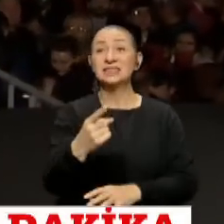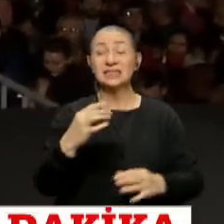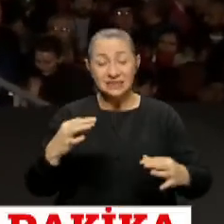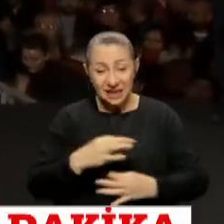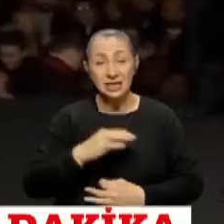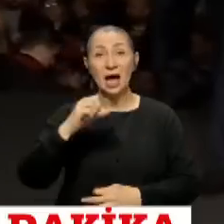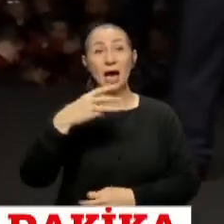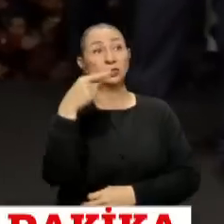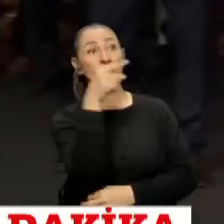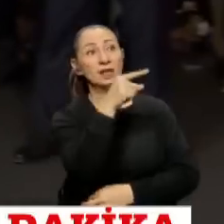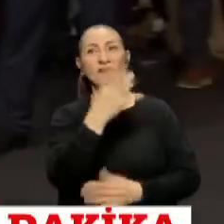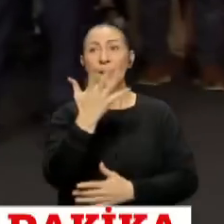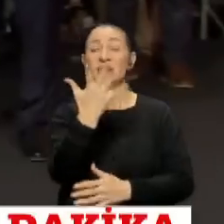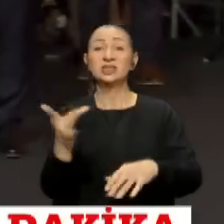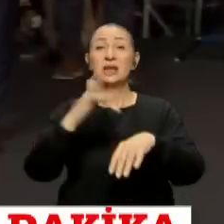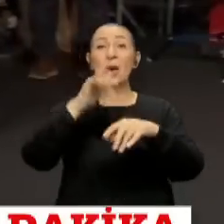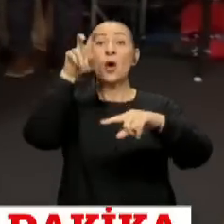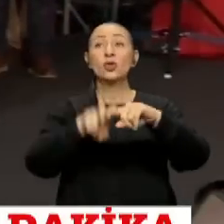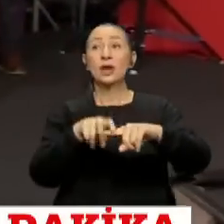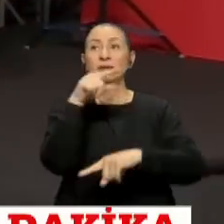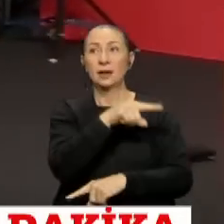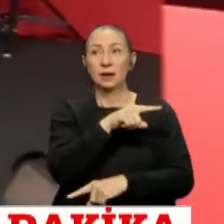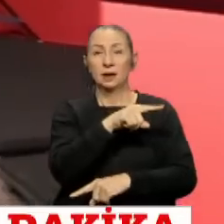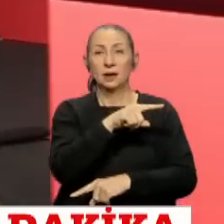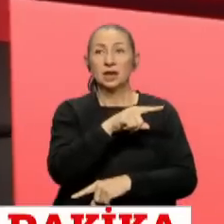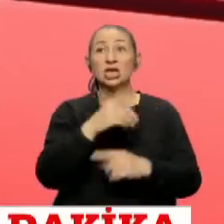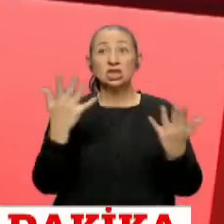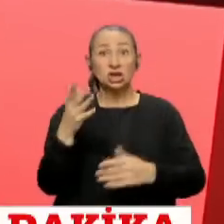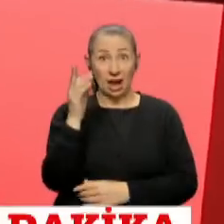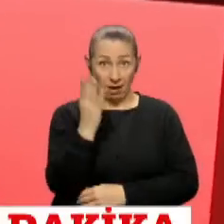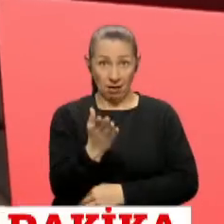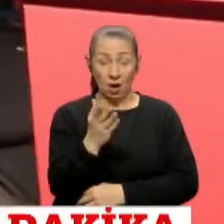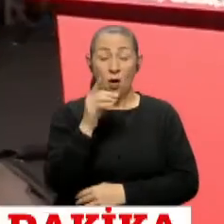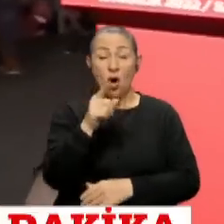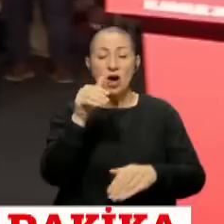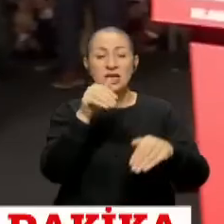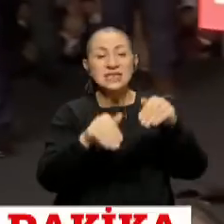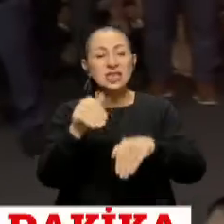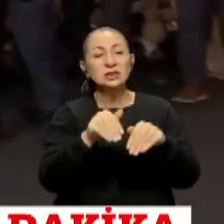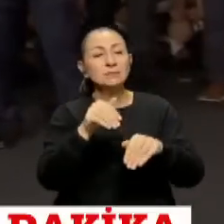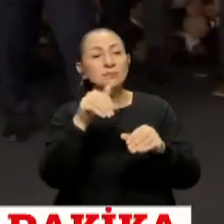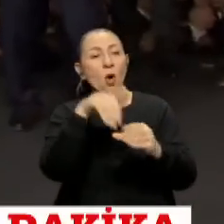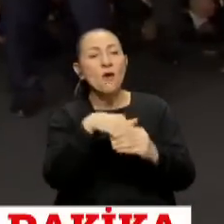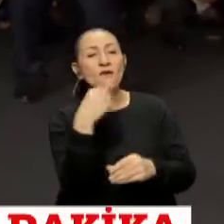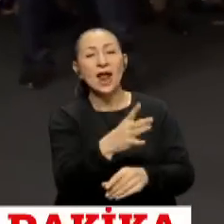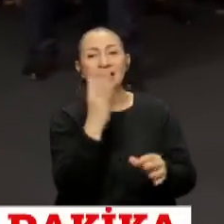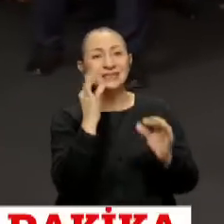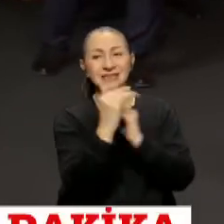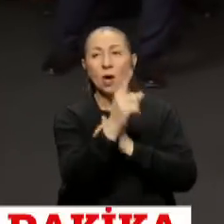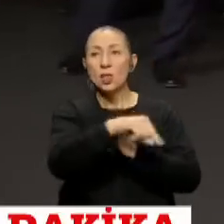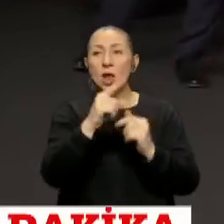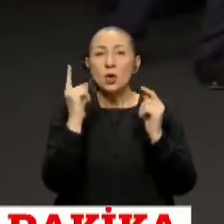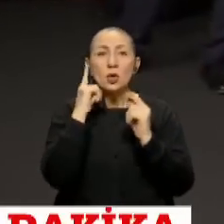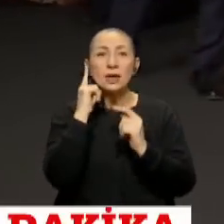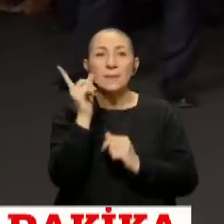Sayın Erdoğan'a ve Beştepe'de oturanlara. İşte o seçmenler, onların